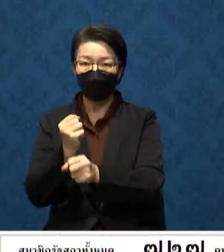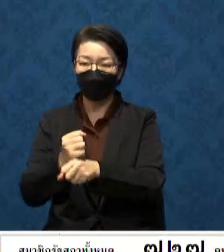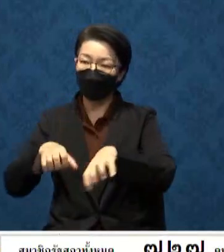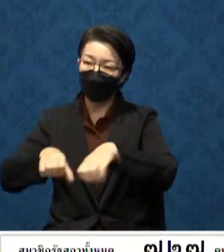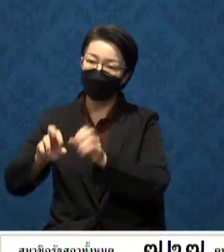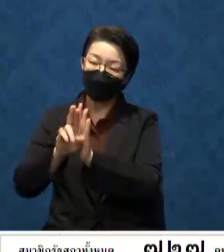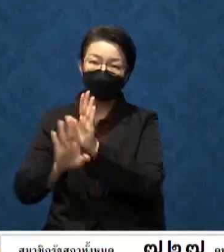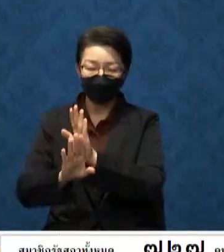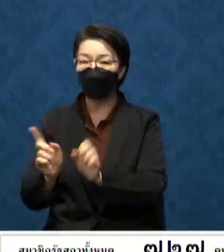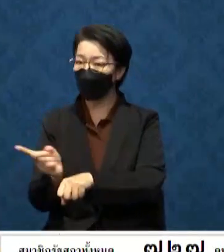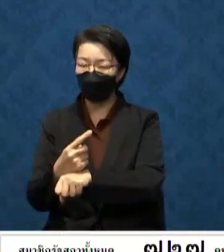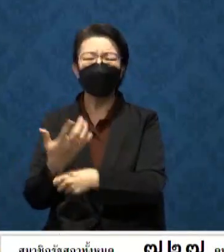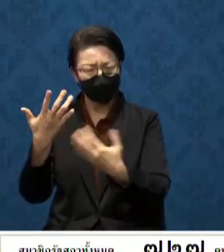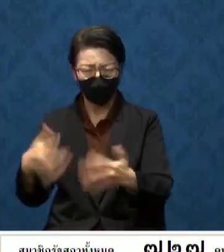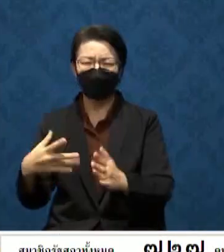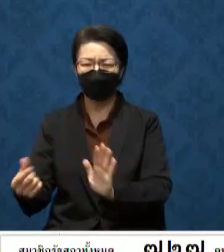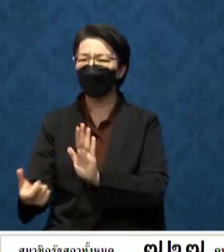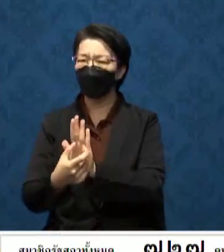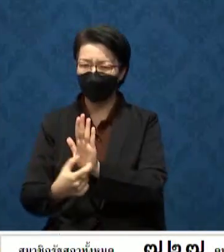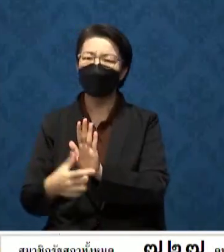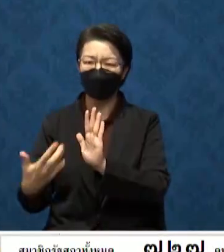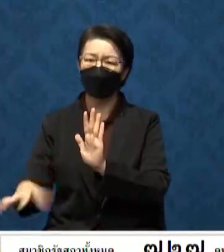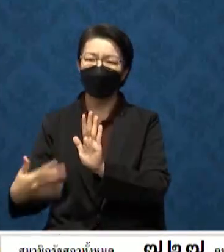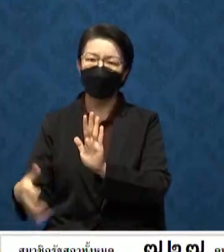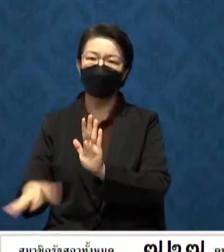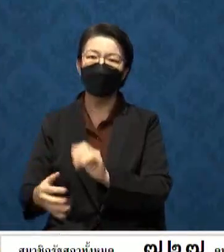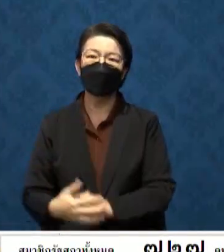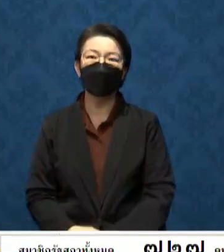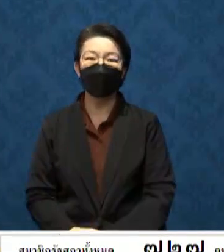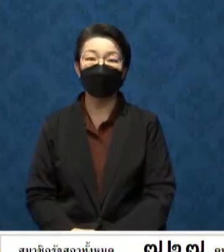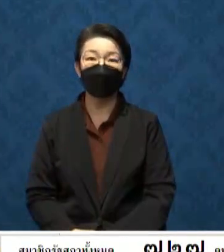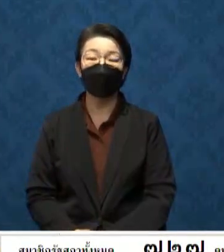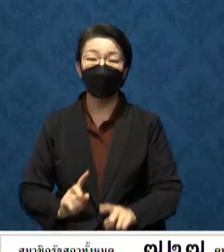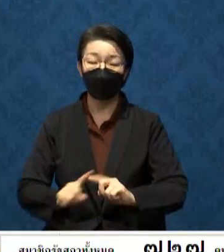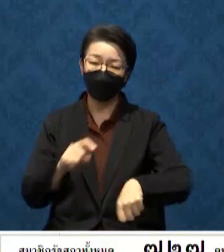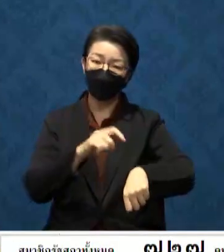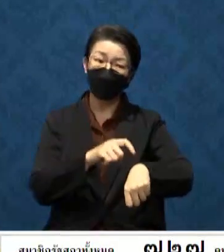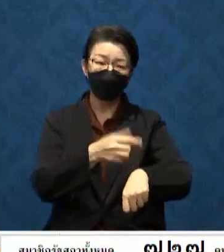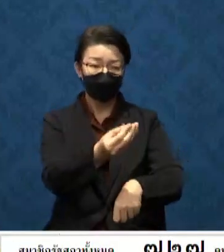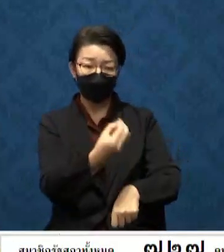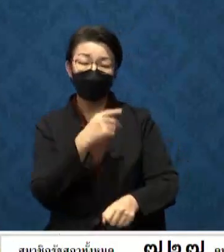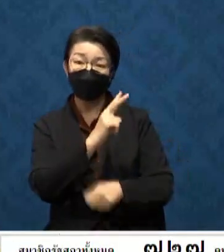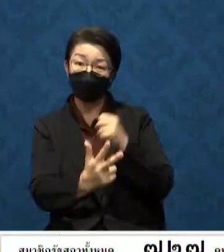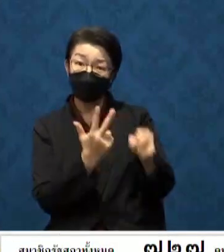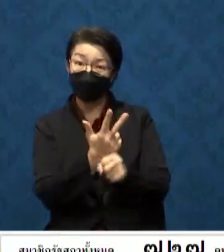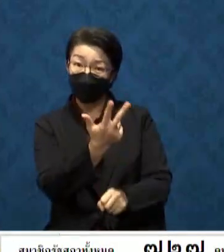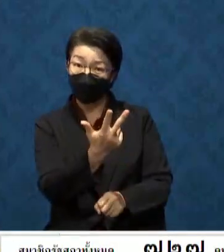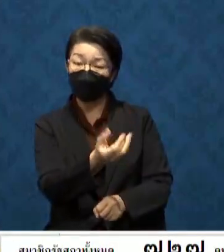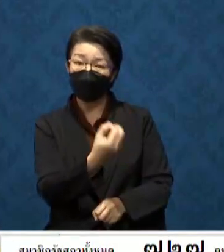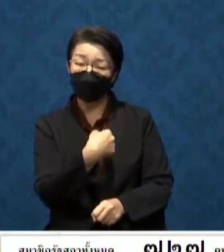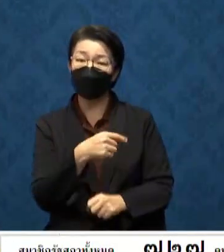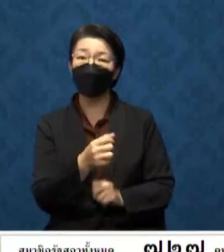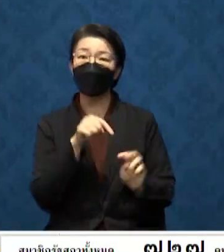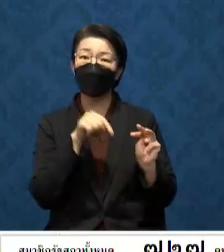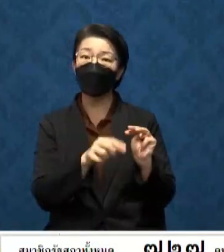ำเนินงานโดยเร็วอยู่แล้วนะครับกำหนดไว้โดยเร็วอยู่แล้วส่วนระยะเวลา3ปีตามที่กำหนดไว้ในมาตรา11นั้นเนี่ย